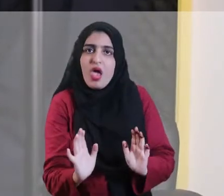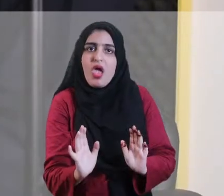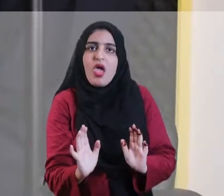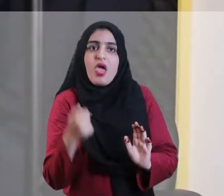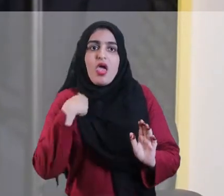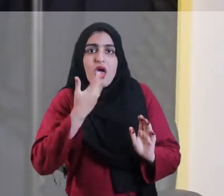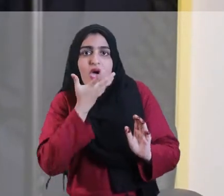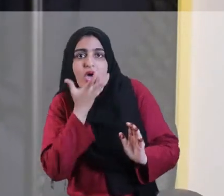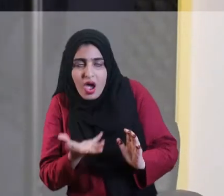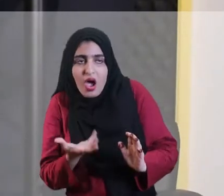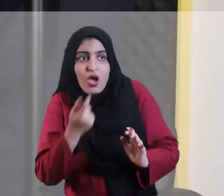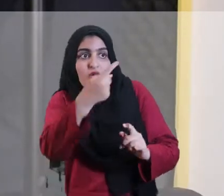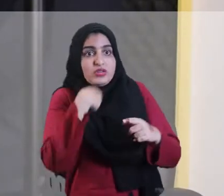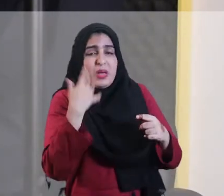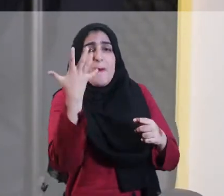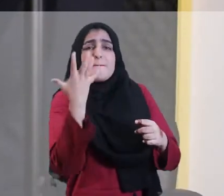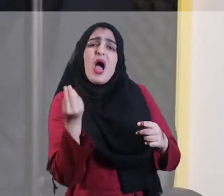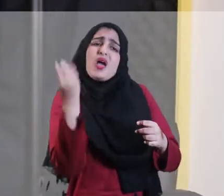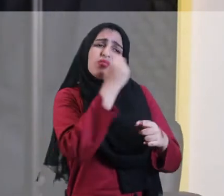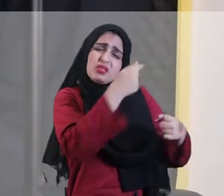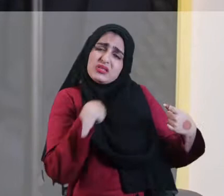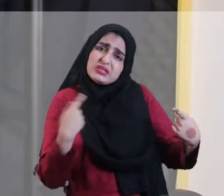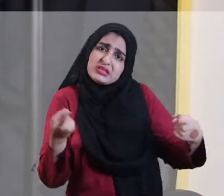क्लिक करें और